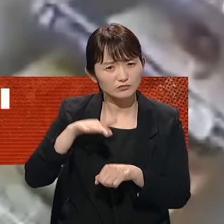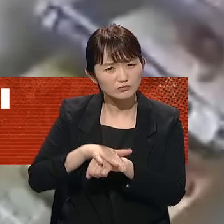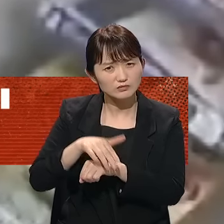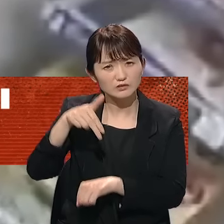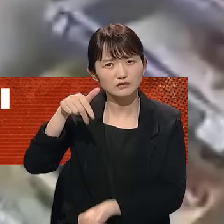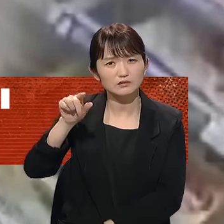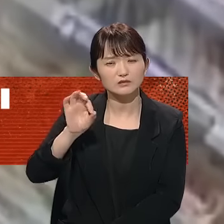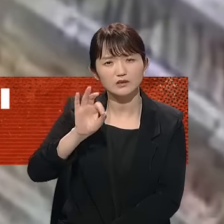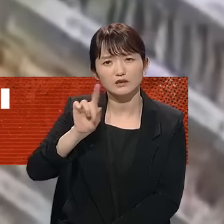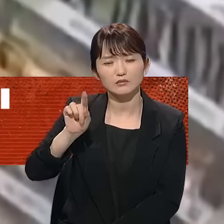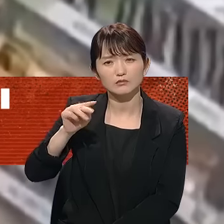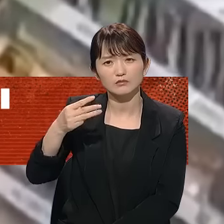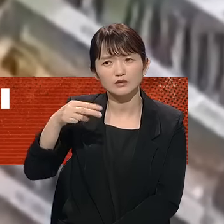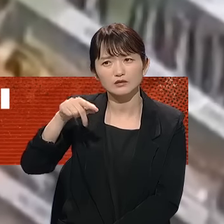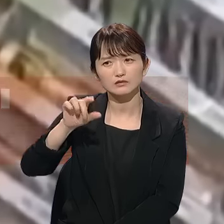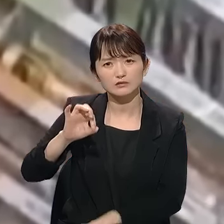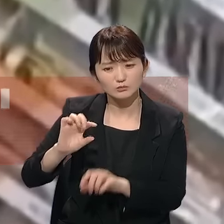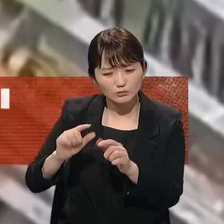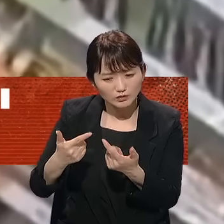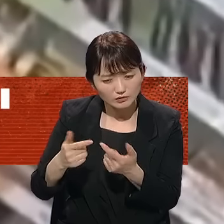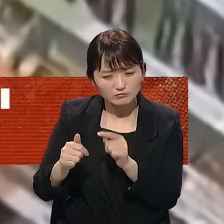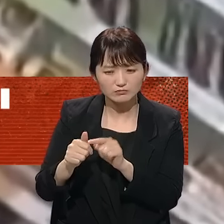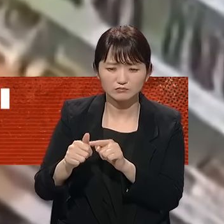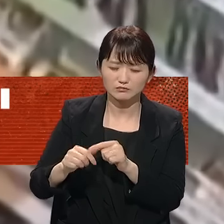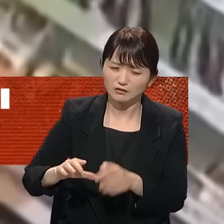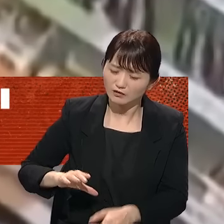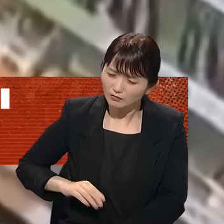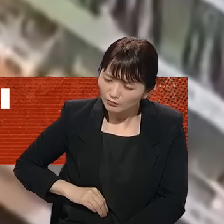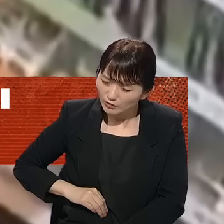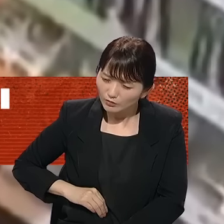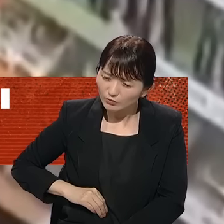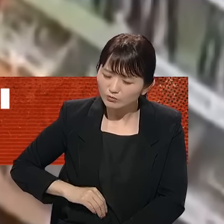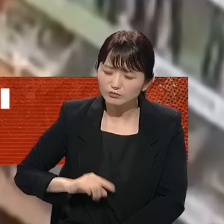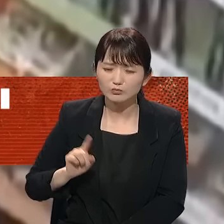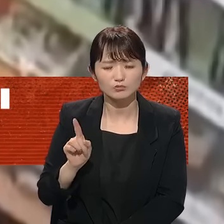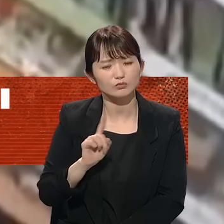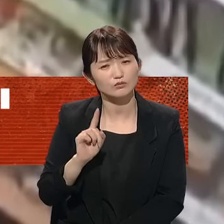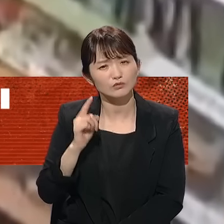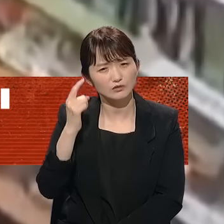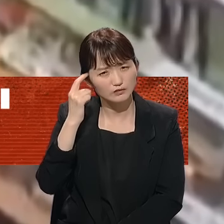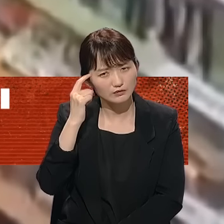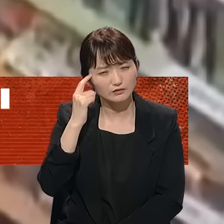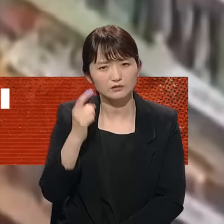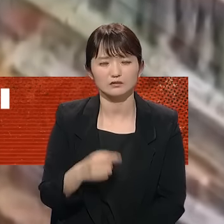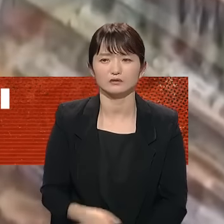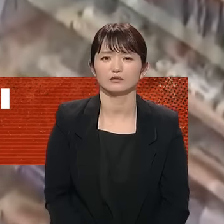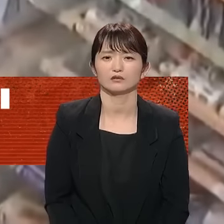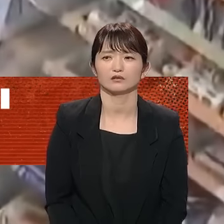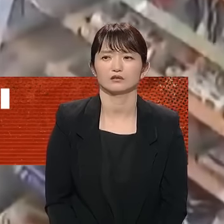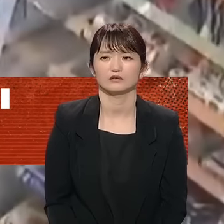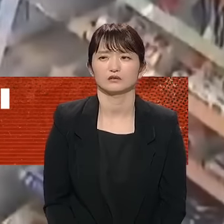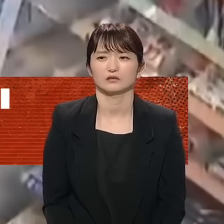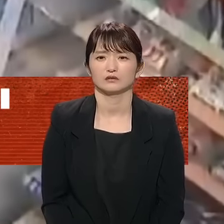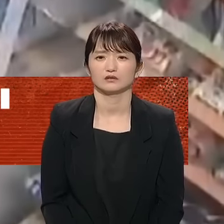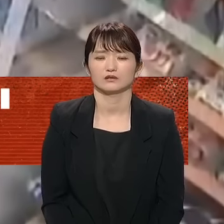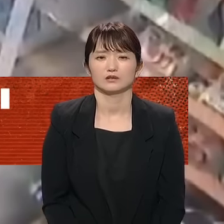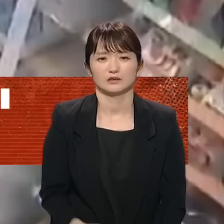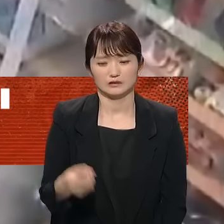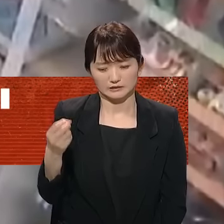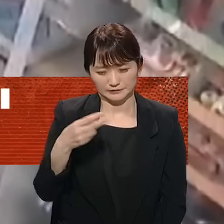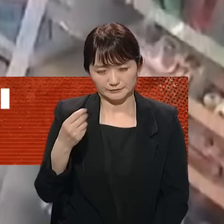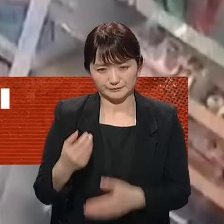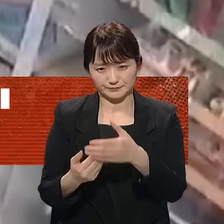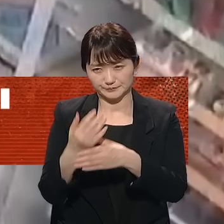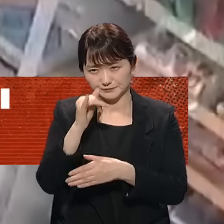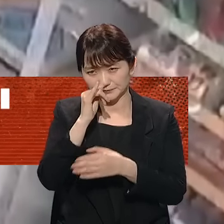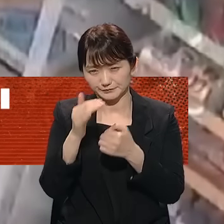아니고 많이 배가 고팠나? 이런 생각도 하긴 했습니다만 또 저게 어떻게 상습적으로 이어질 수 있기 때문에